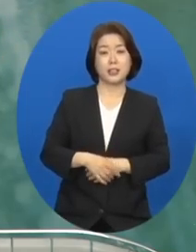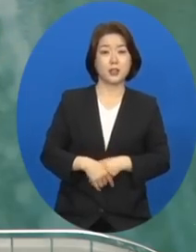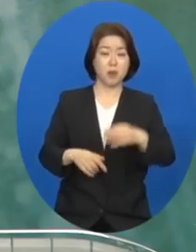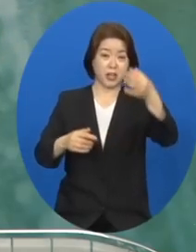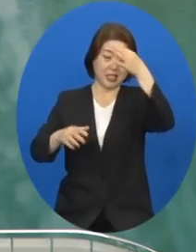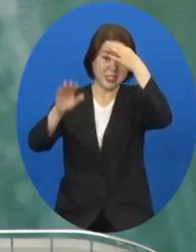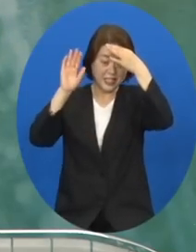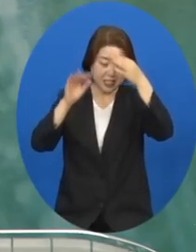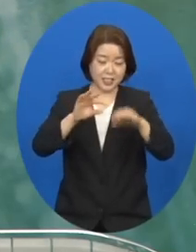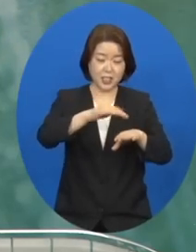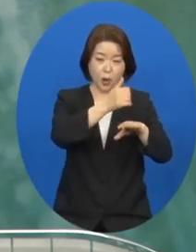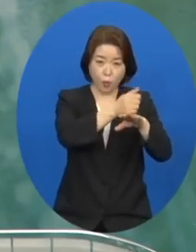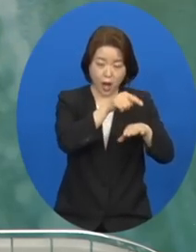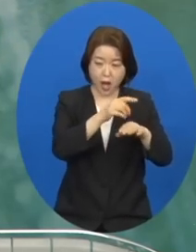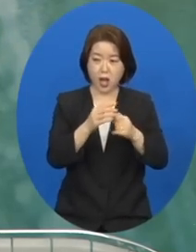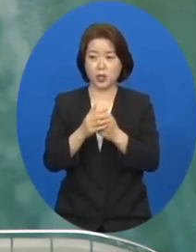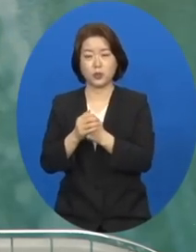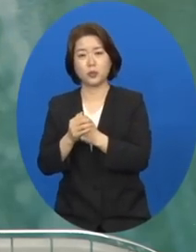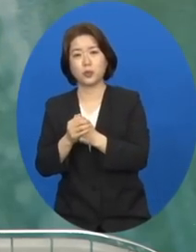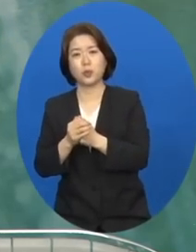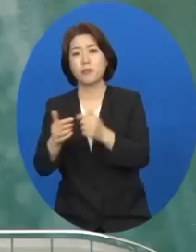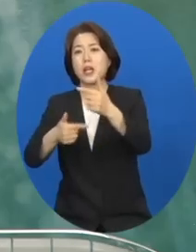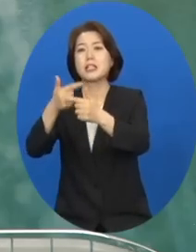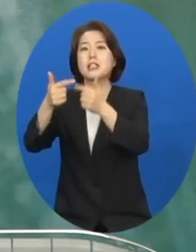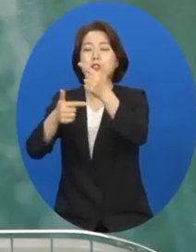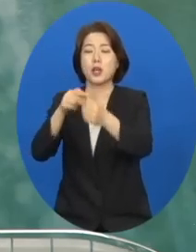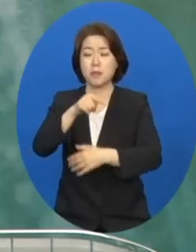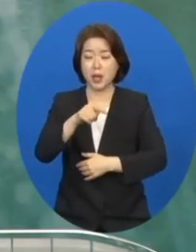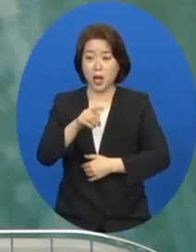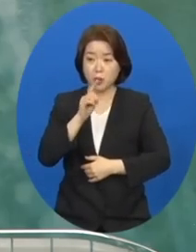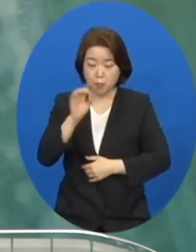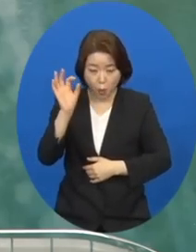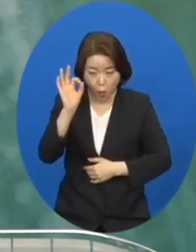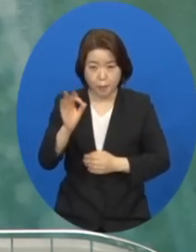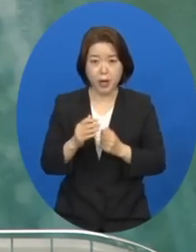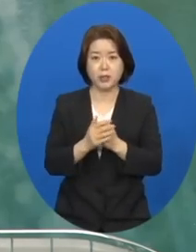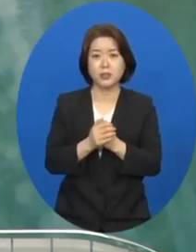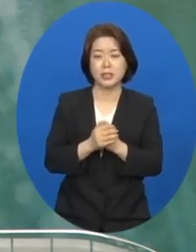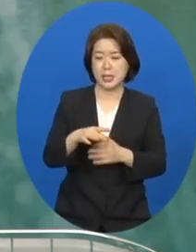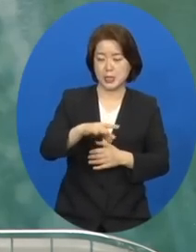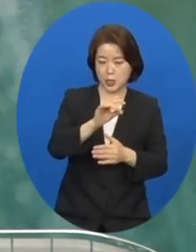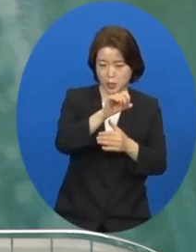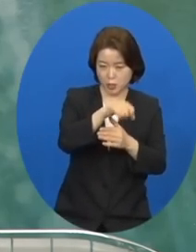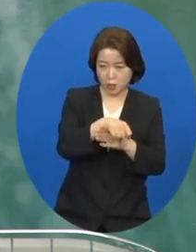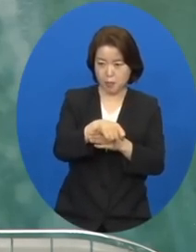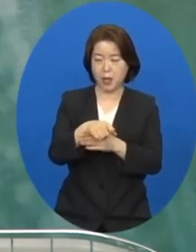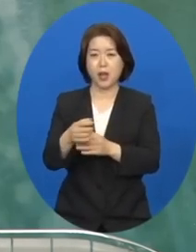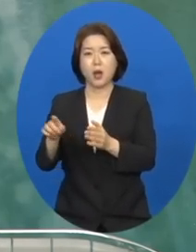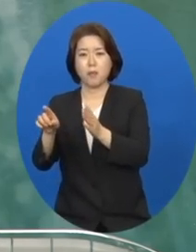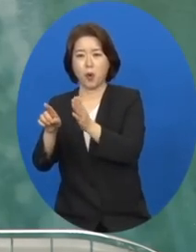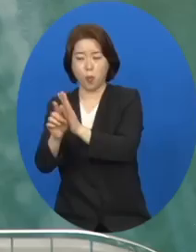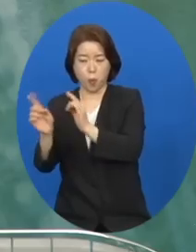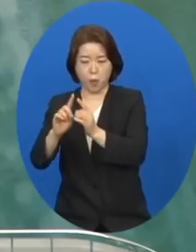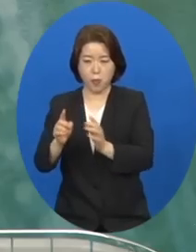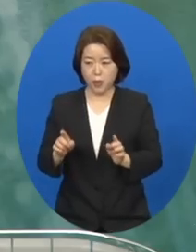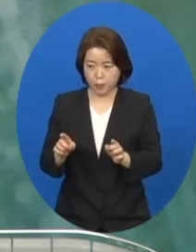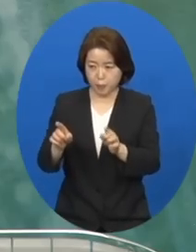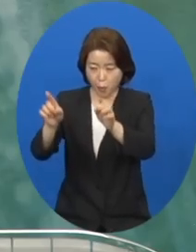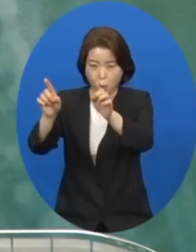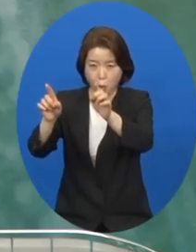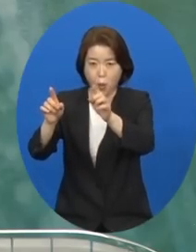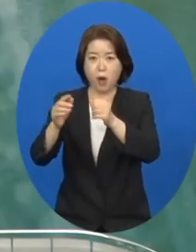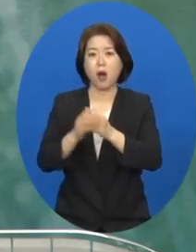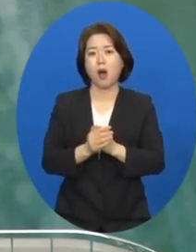첫 열매 신앙 고 하나의 중 신앙이 함께 간다는 것이고 첫 열매 신앙의 무너지면 이것도 함께 무너진다는 것을